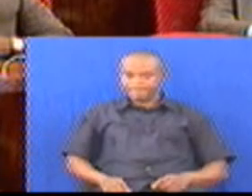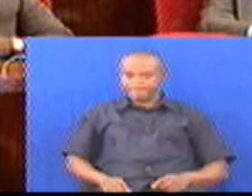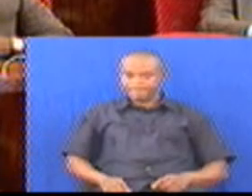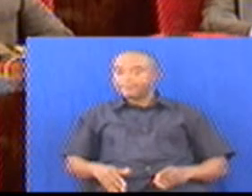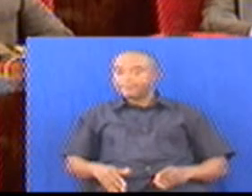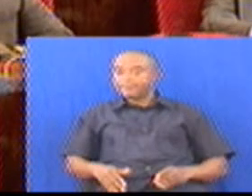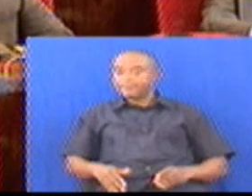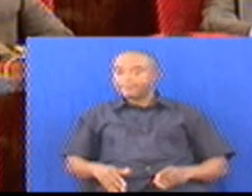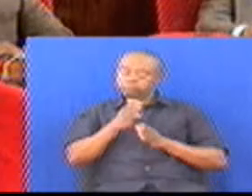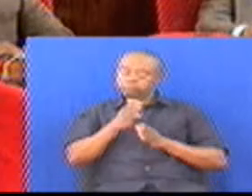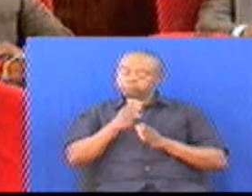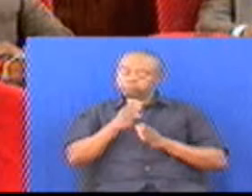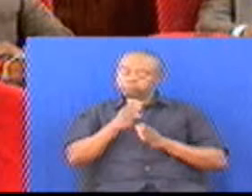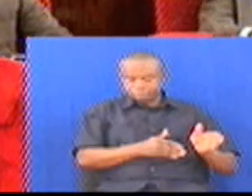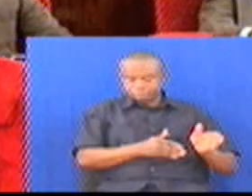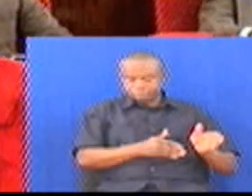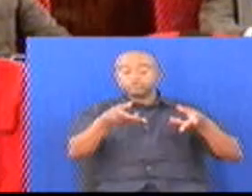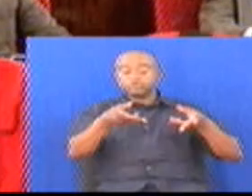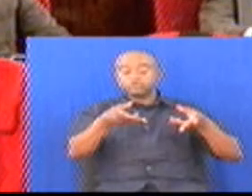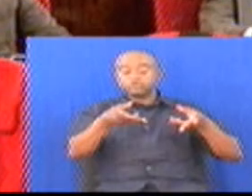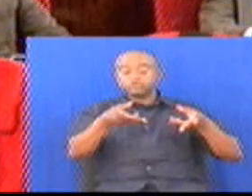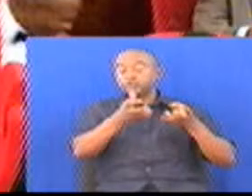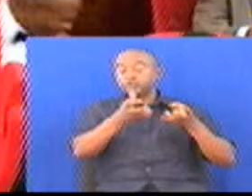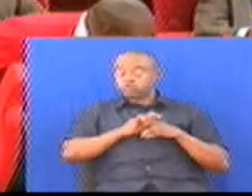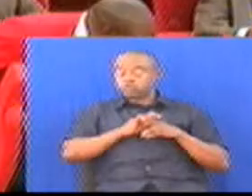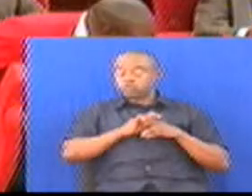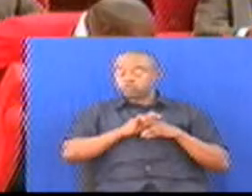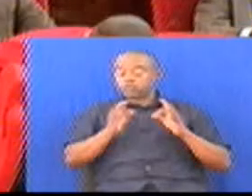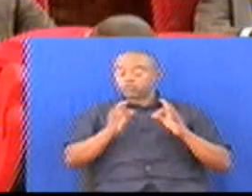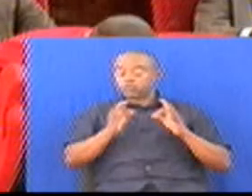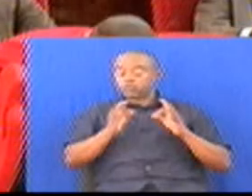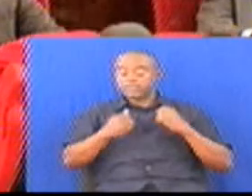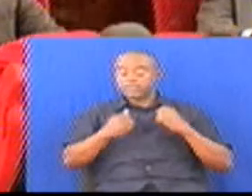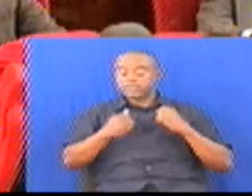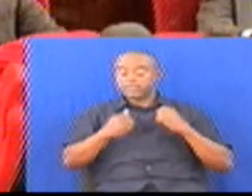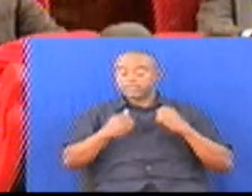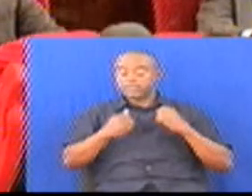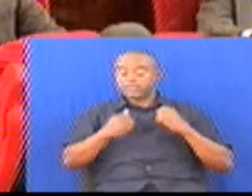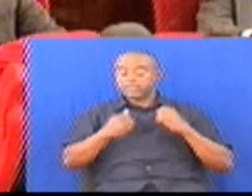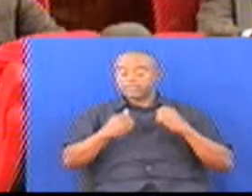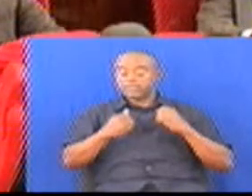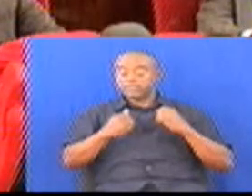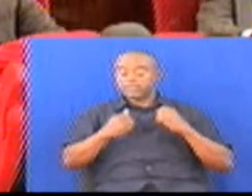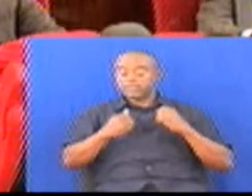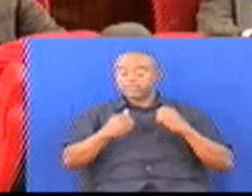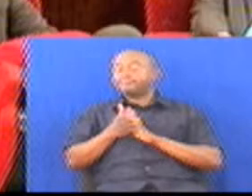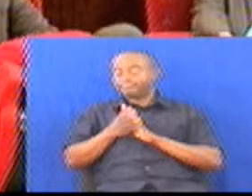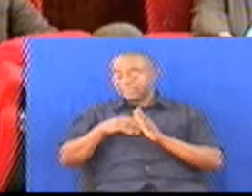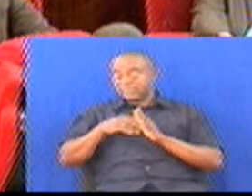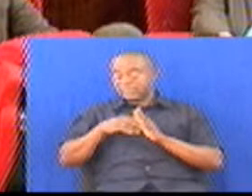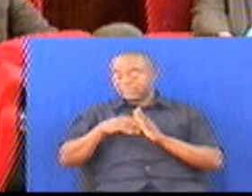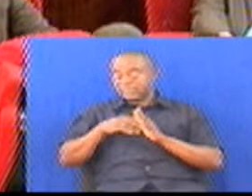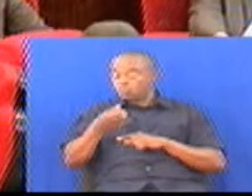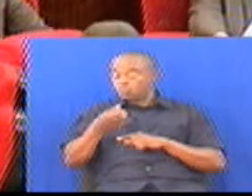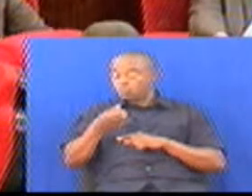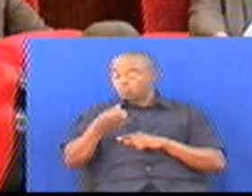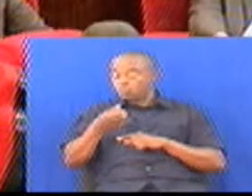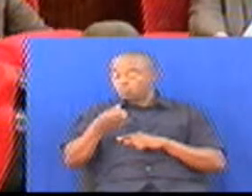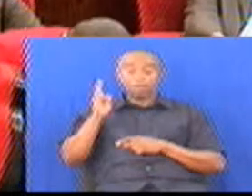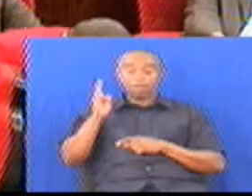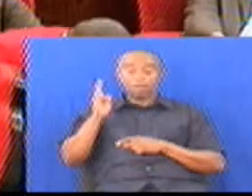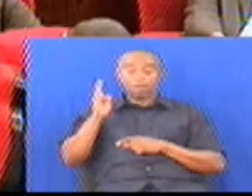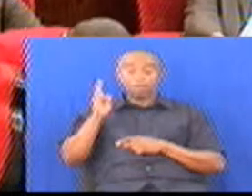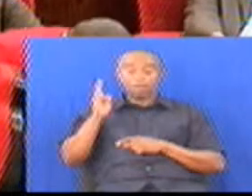kuimarisha miundombinu ya uchukuzi, mafanikio yaliyopatikana ni pamoja na kuanza ujenzi wa mradi wa kihistoria wa reli ya kati kwa kiwango